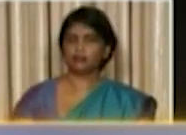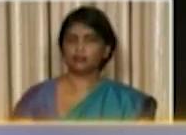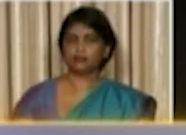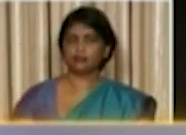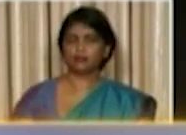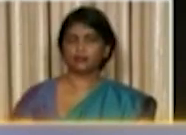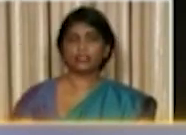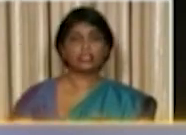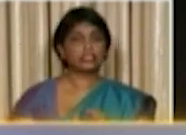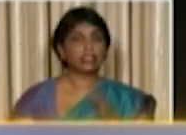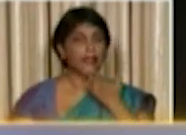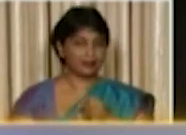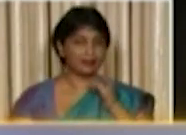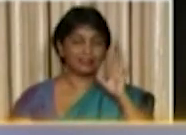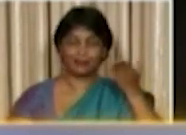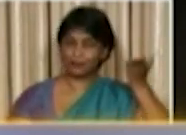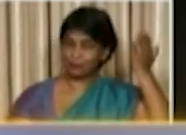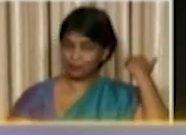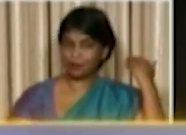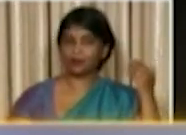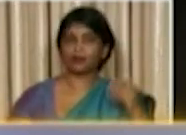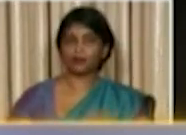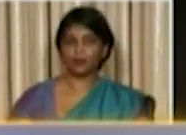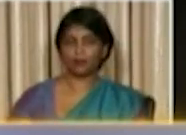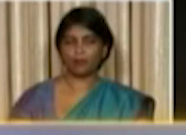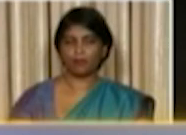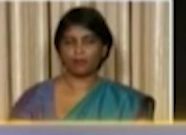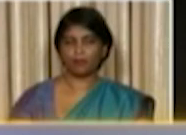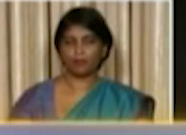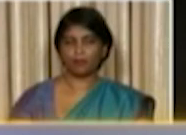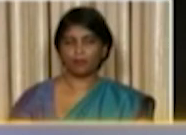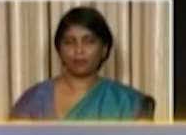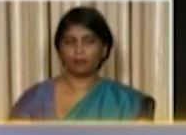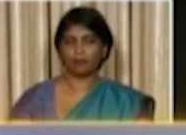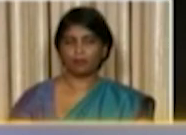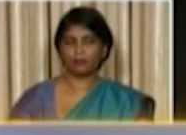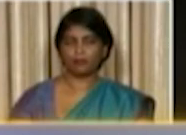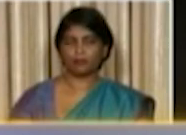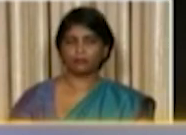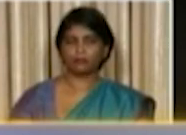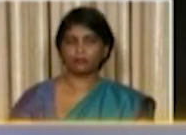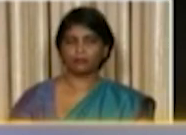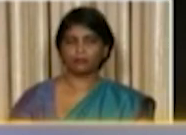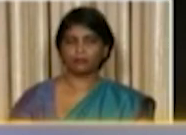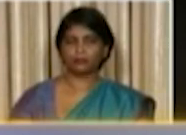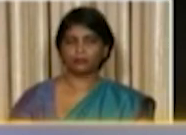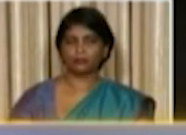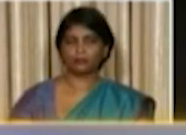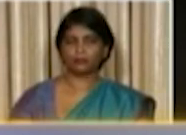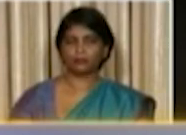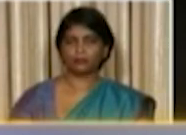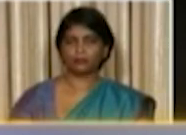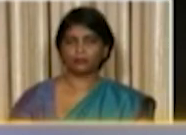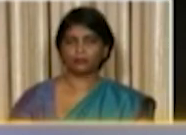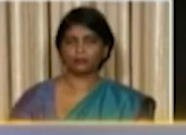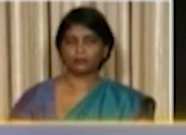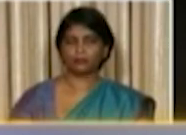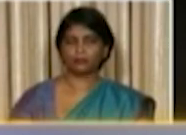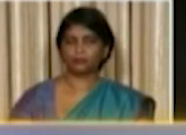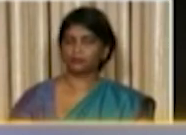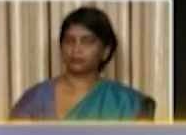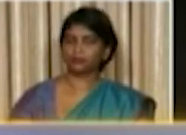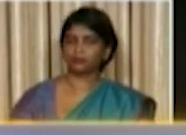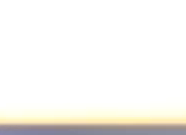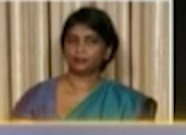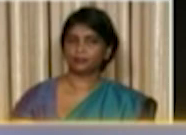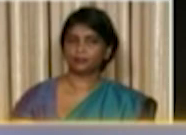ලින්කන් ජනාධිපතිතුමා කිව්වා and that the government of the people by the people and for the people shall not perish from this earth ඒ නිසා